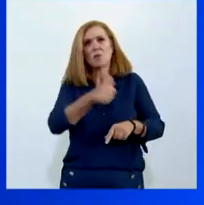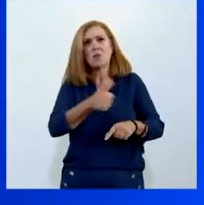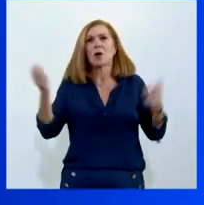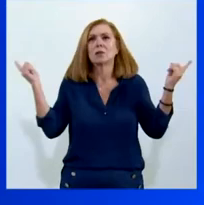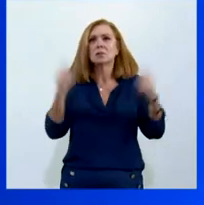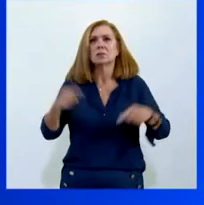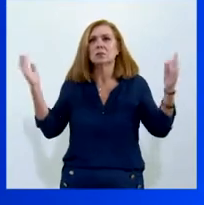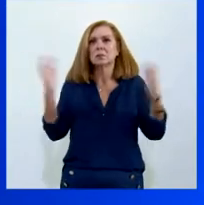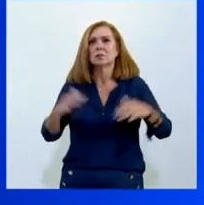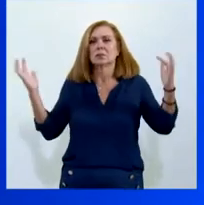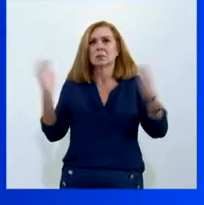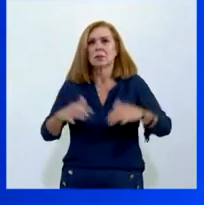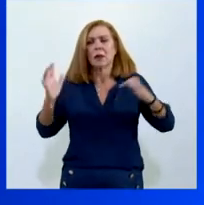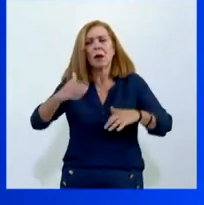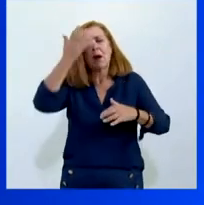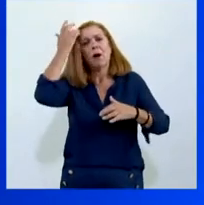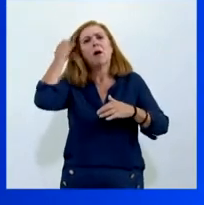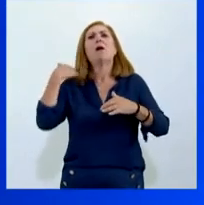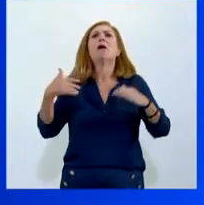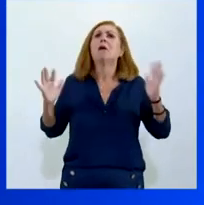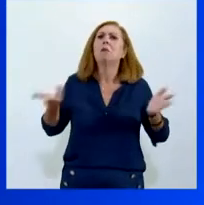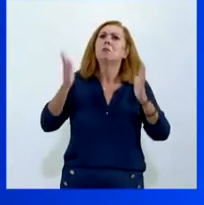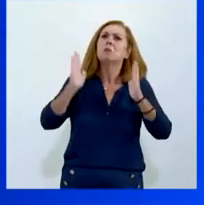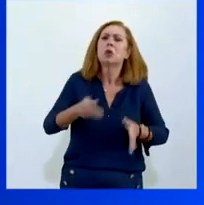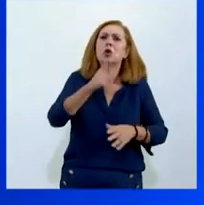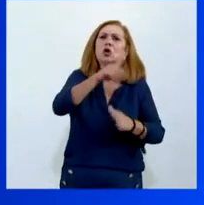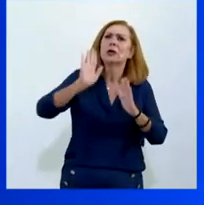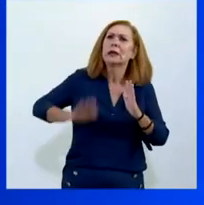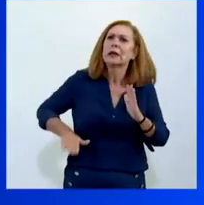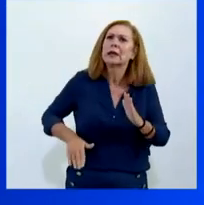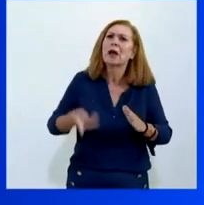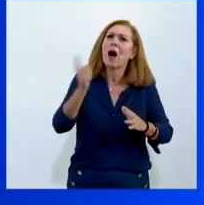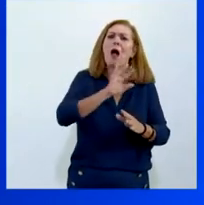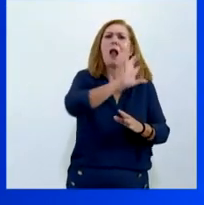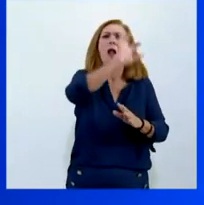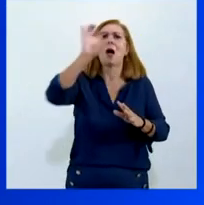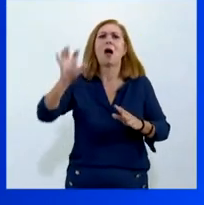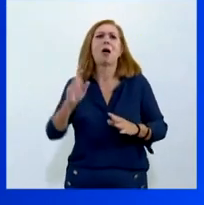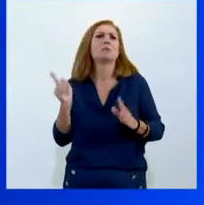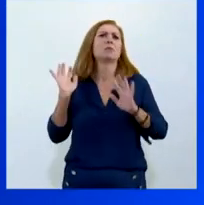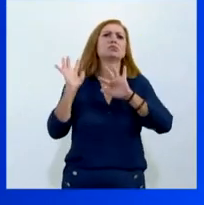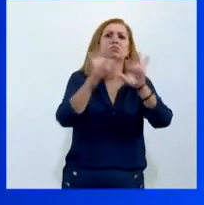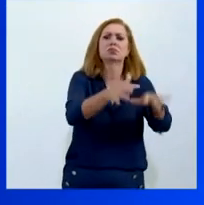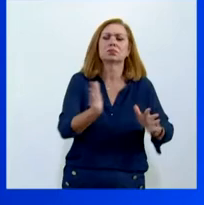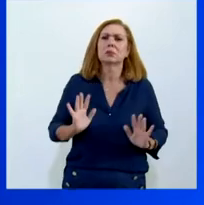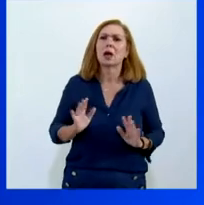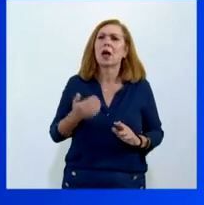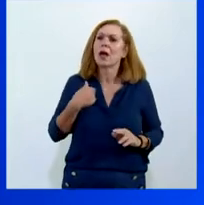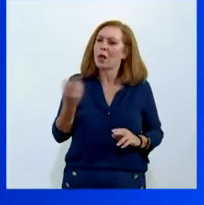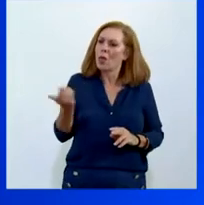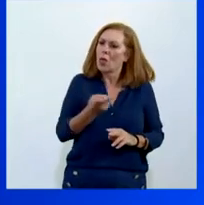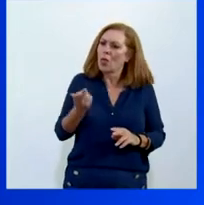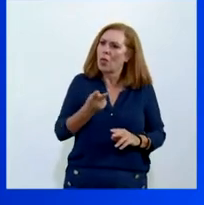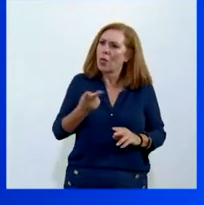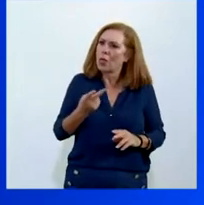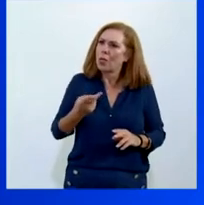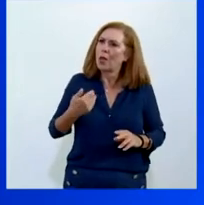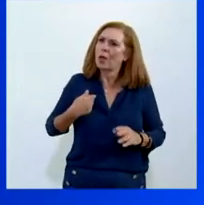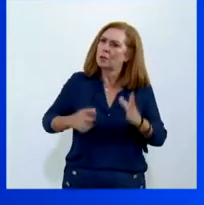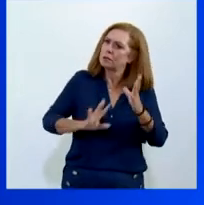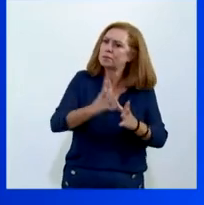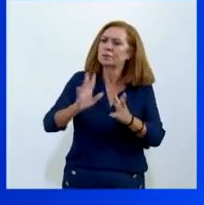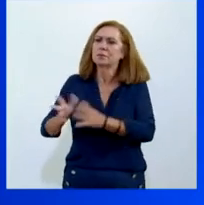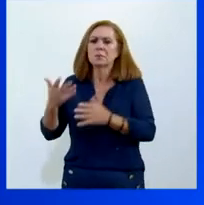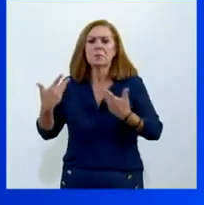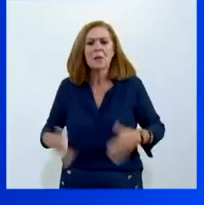ομορφιές της πατρίδας μας, ειδικά της Κρήτης, και σε άλλες εποχές του χρόνου. Και στα δύο έχουμε κάνει βήματα. Το διαθέσιμο εισόδημα